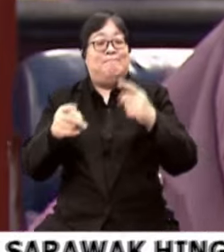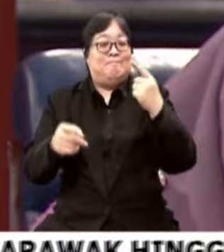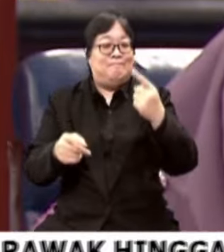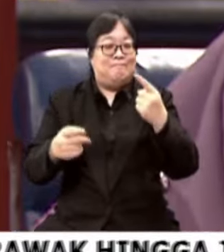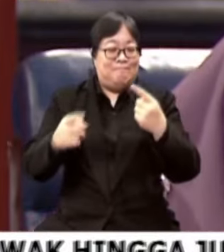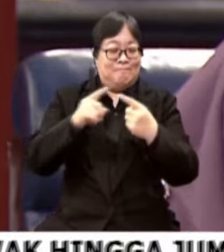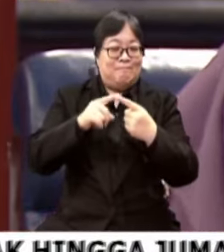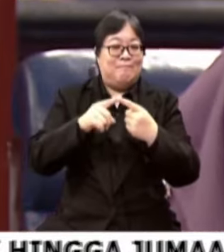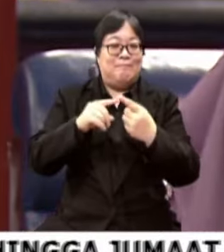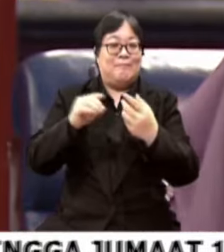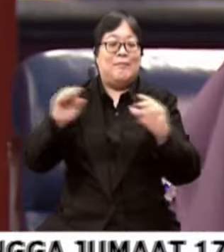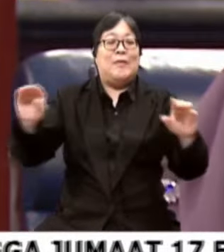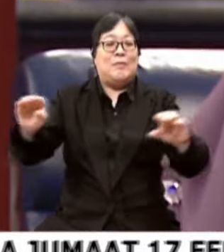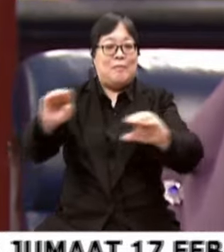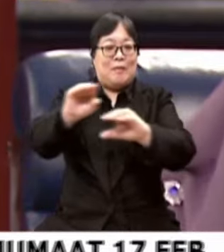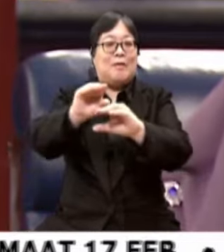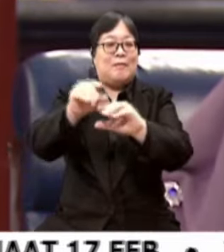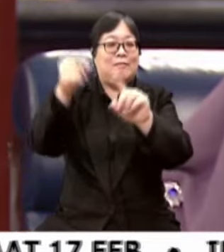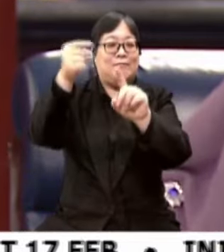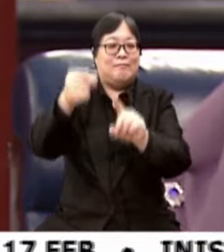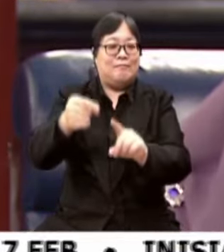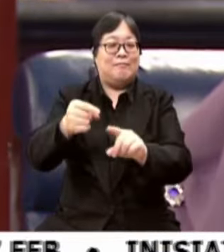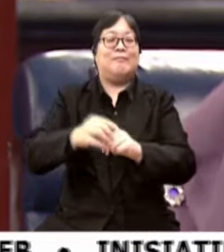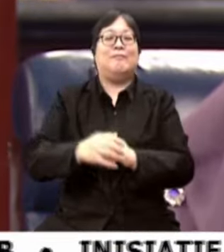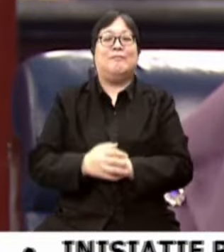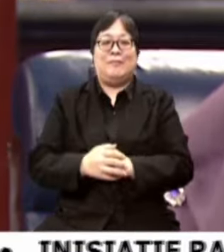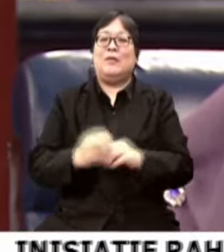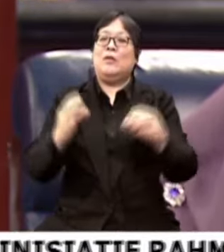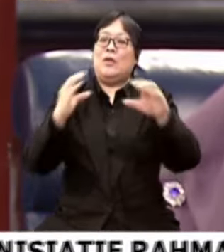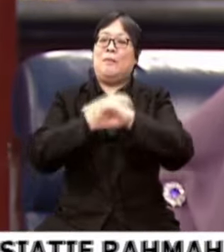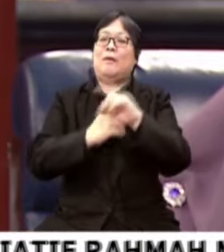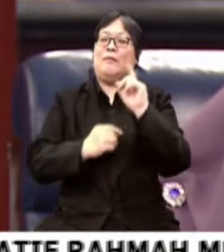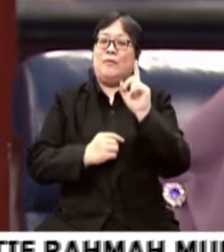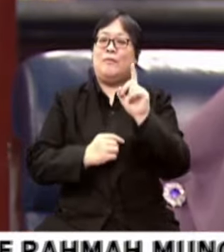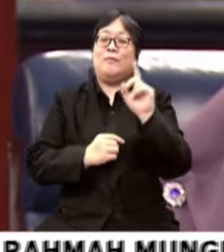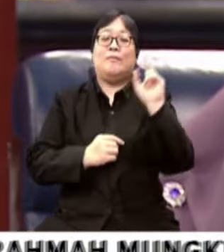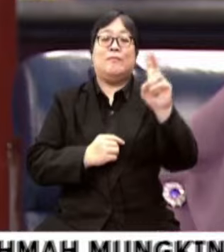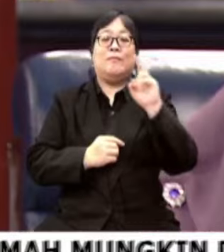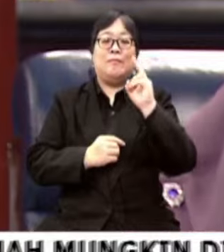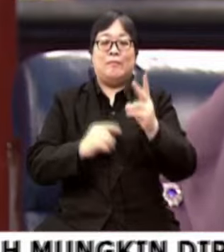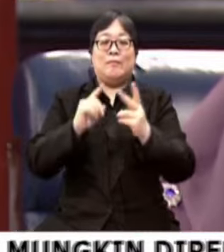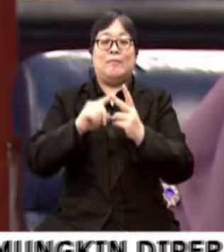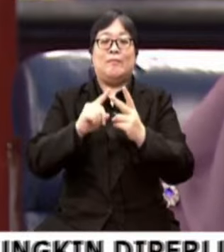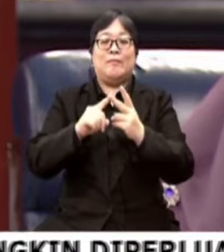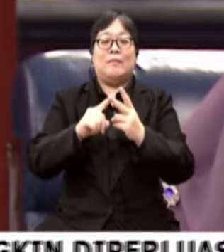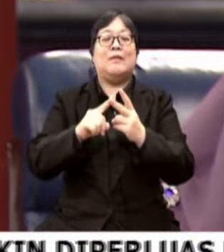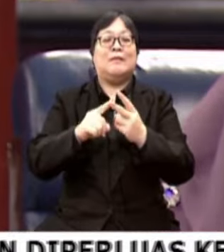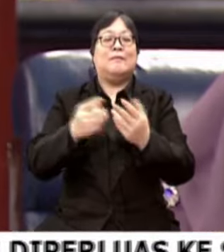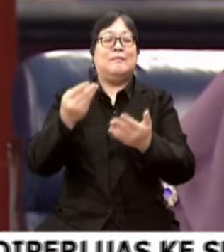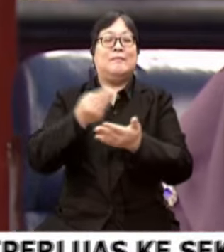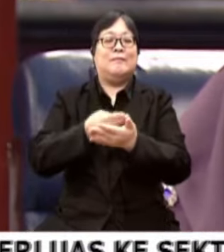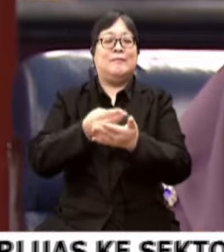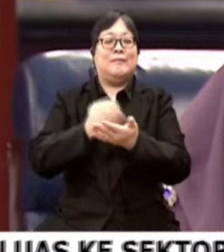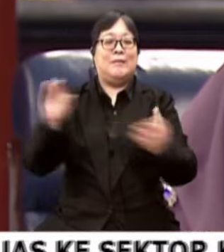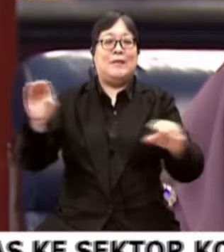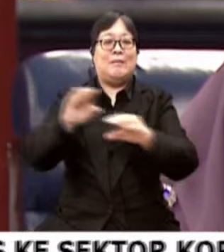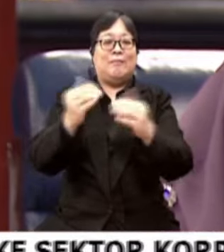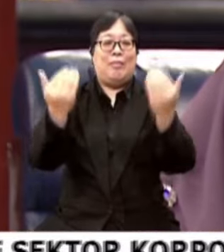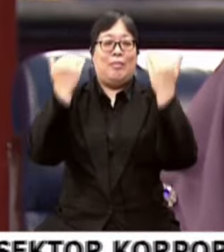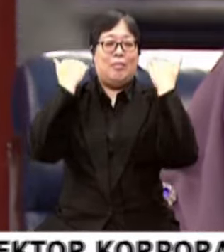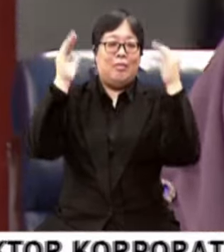ialah pemberian subsidi secara besar ini adalah cabanan yang pertama kedua ketiga dan tiga